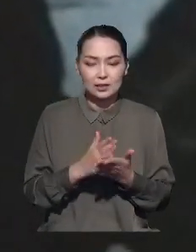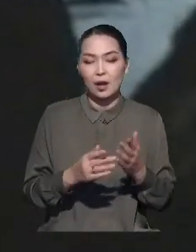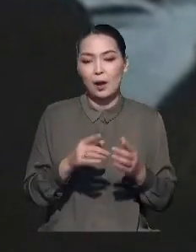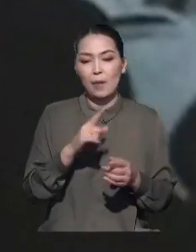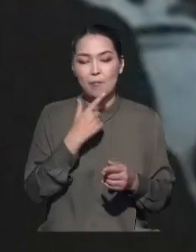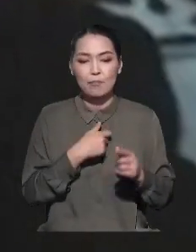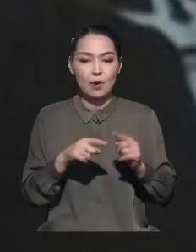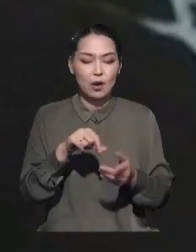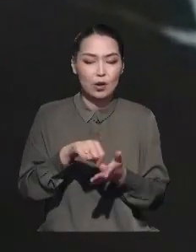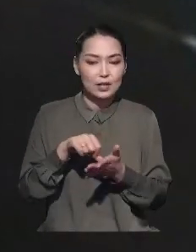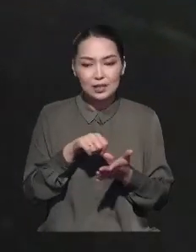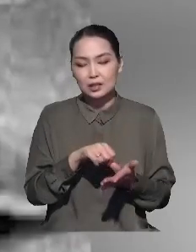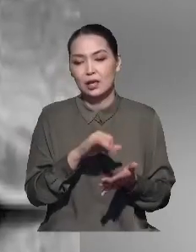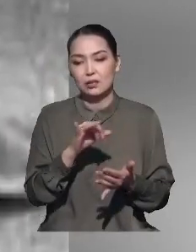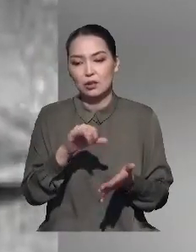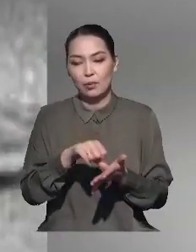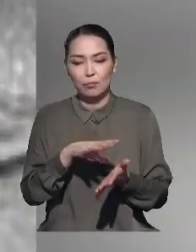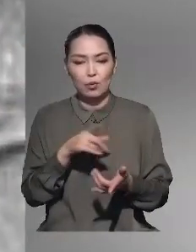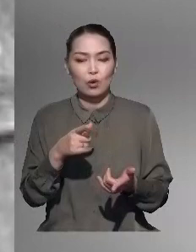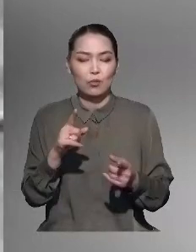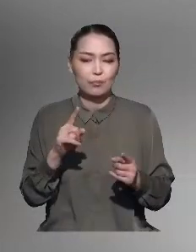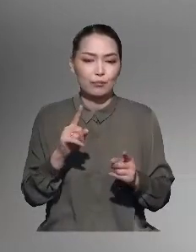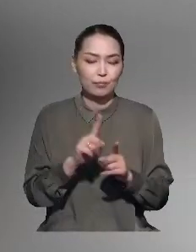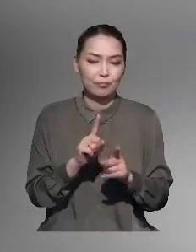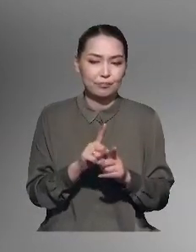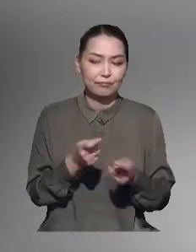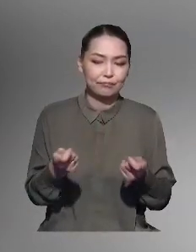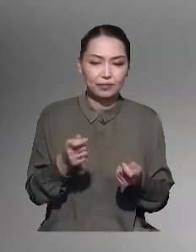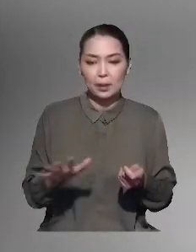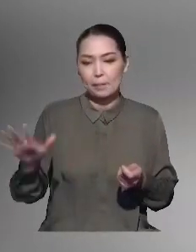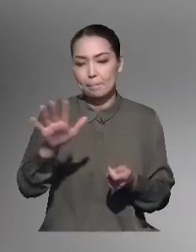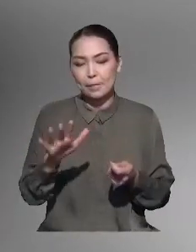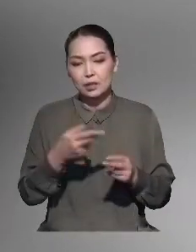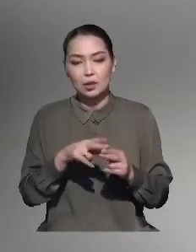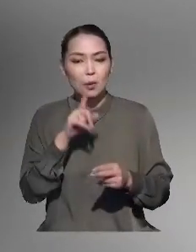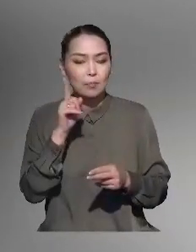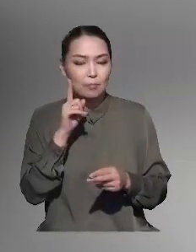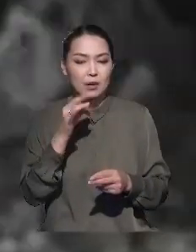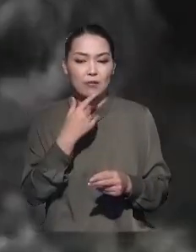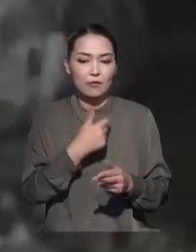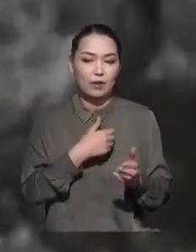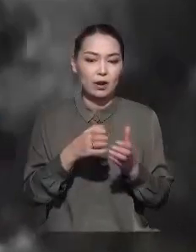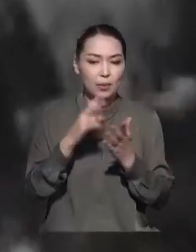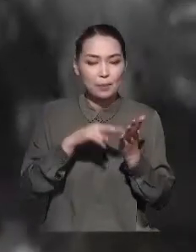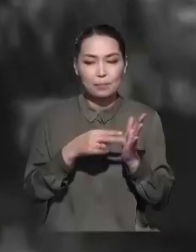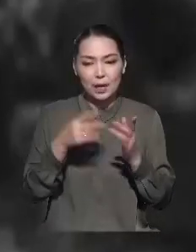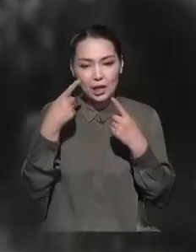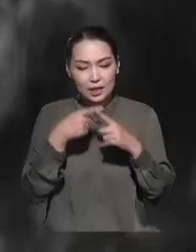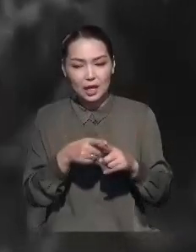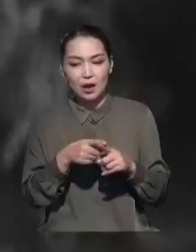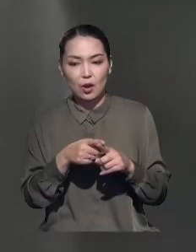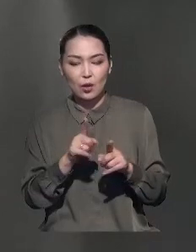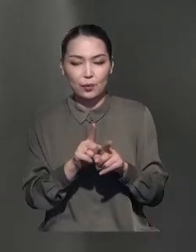участвовал при форсировании Днепра они удерживали плацдарм на его правом берегу в Молдове небольшой отряд разработал спецоперацию по спасению